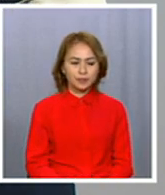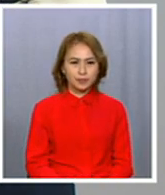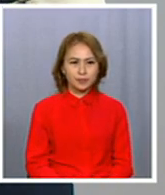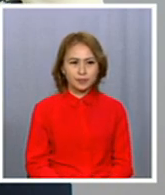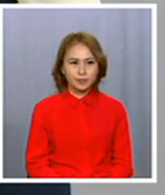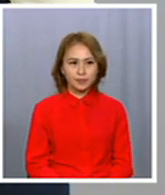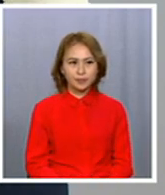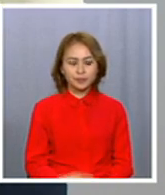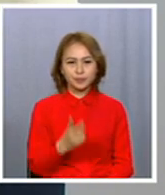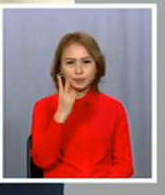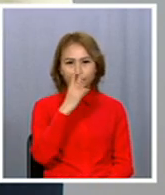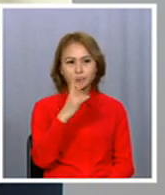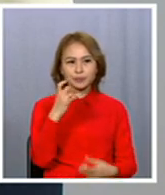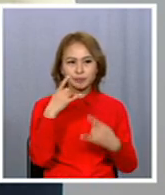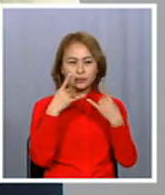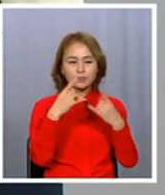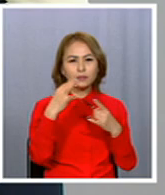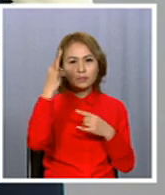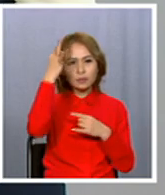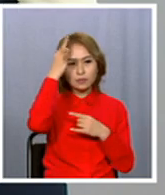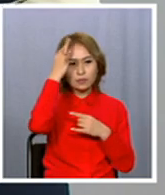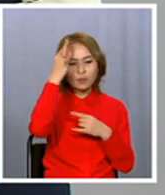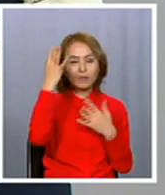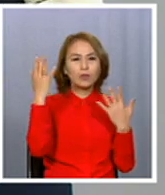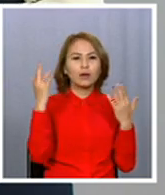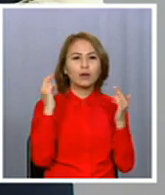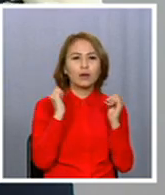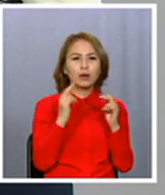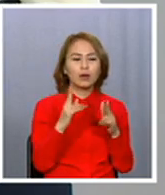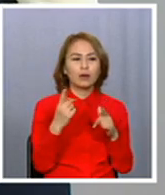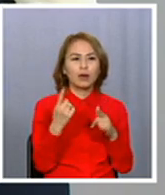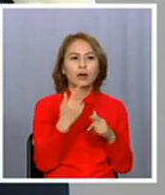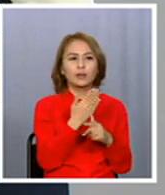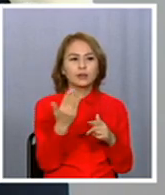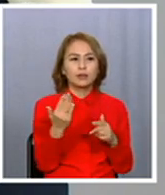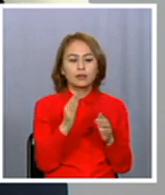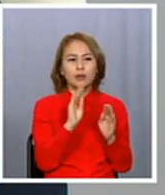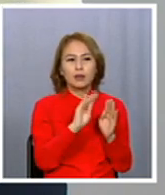Посмотрите на экран и вспомните, как они расположены.